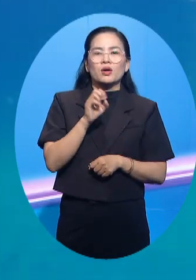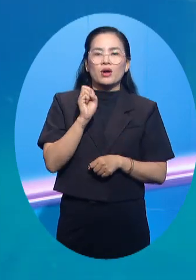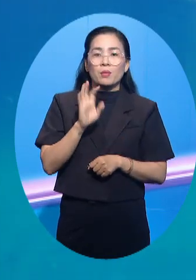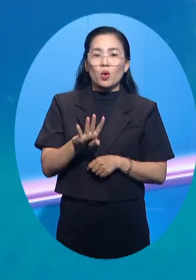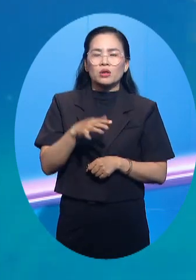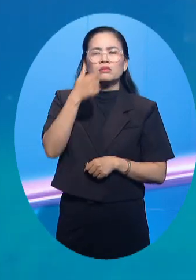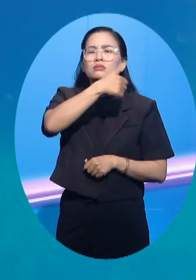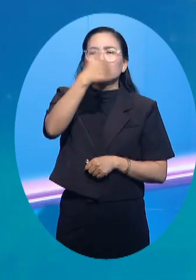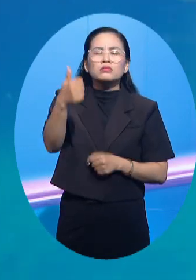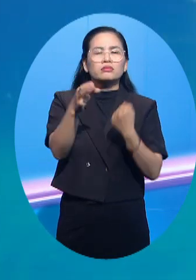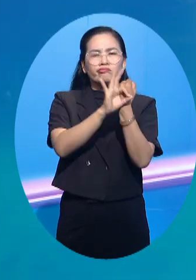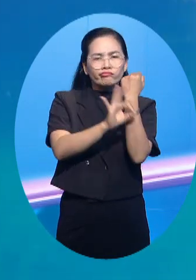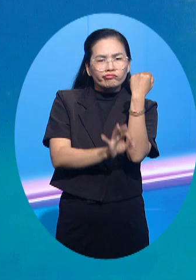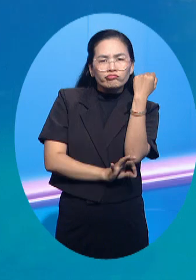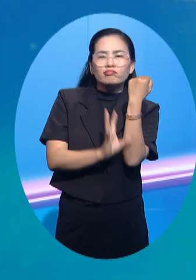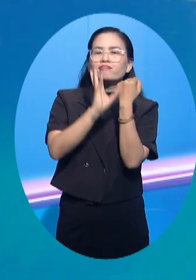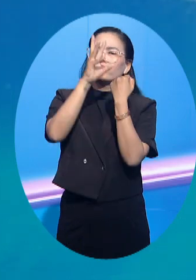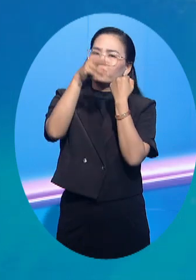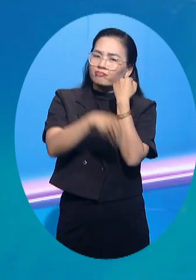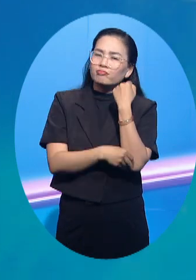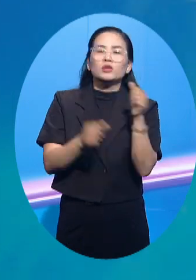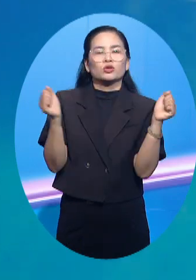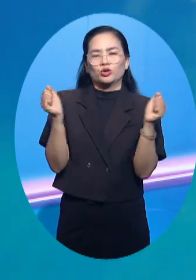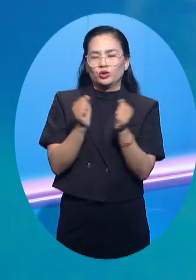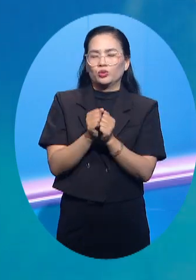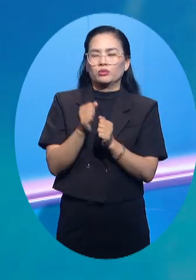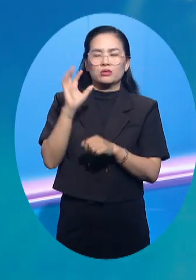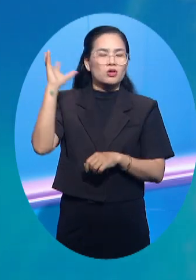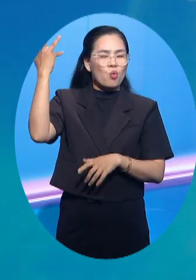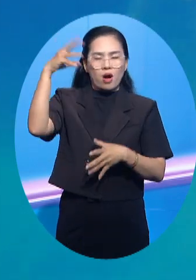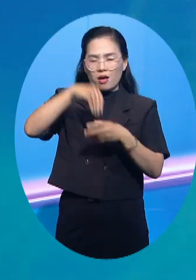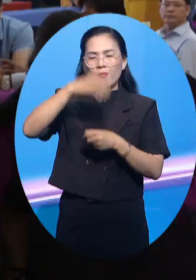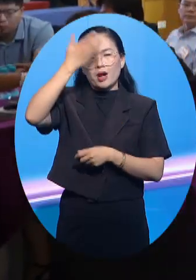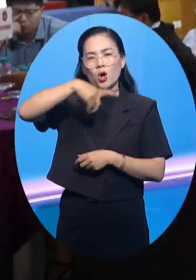2024 với sự tham dự của nhiều tỉnh thành phố, hiệp hội doanh nghiệp trong và ngoài nước.